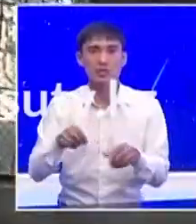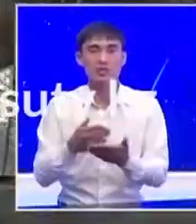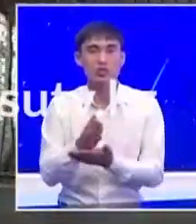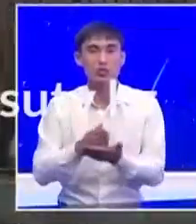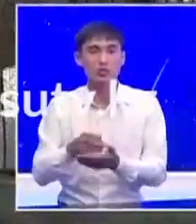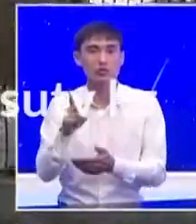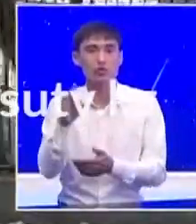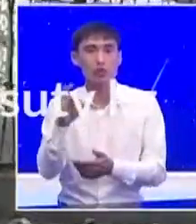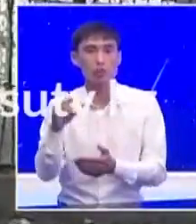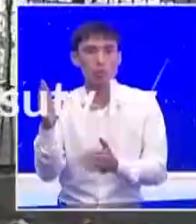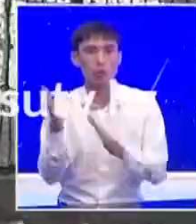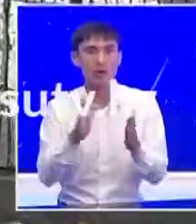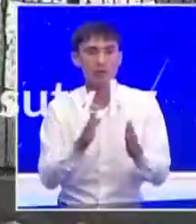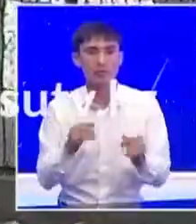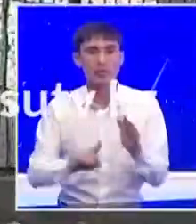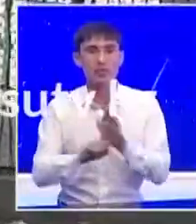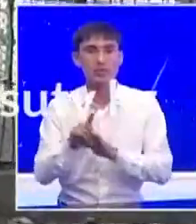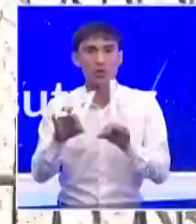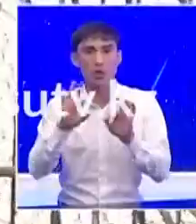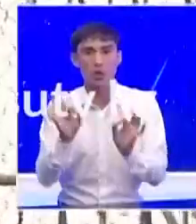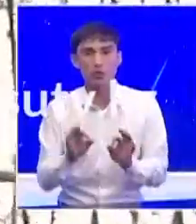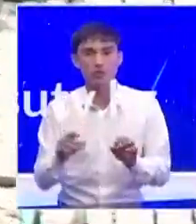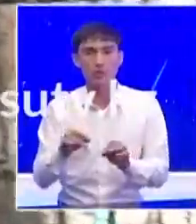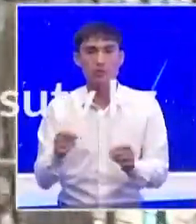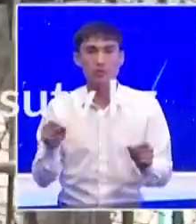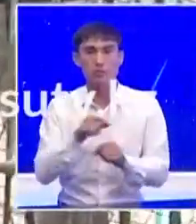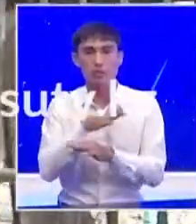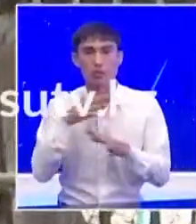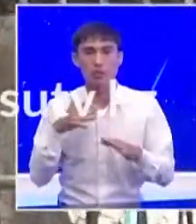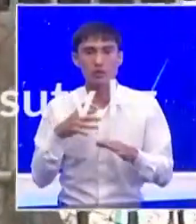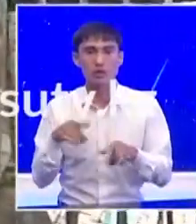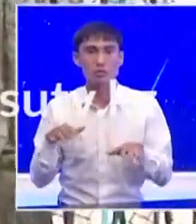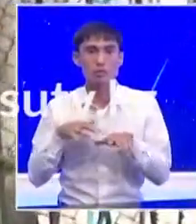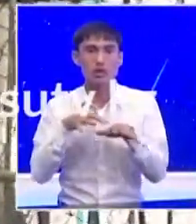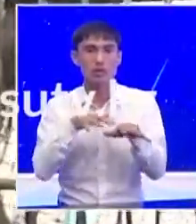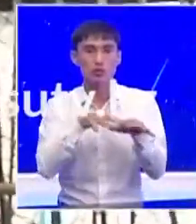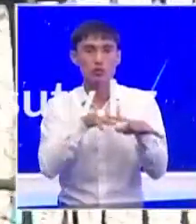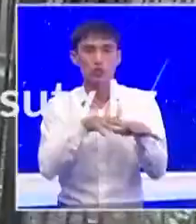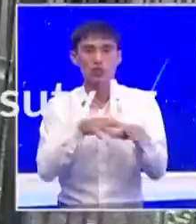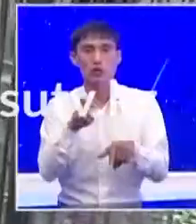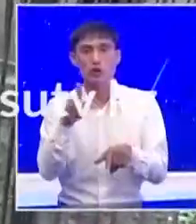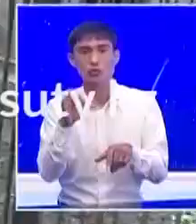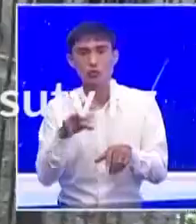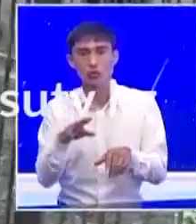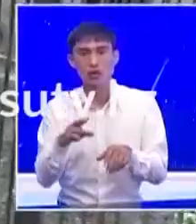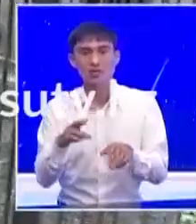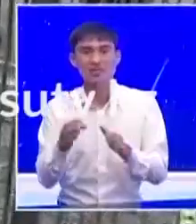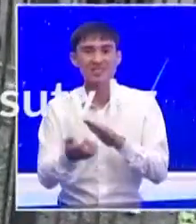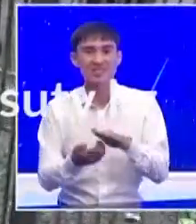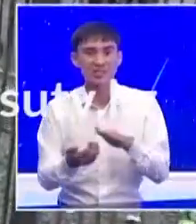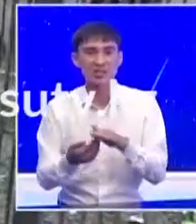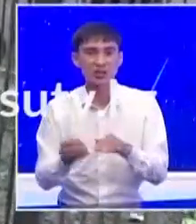зоопарка, поскольку именно на начало осени приходится так называемый миграционный бум косуль. Но из-за